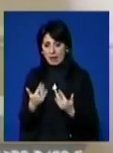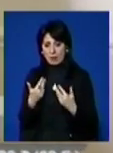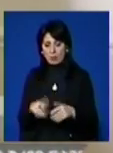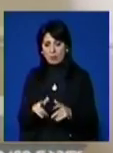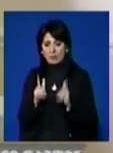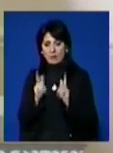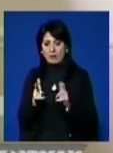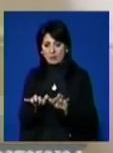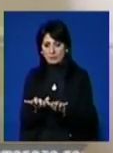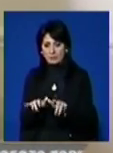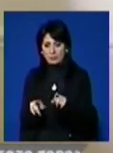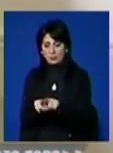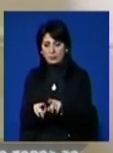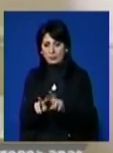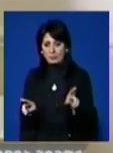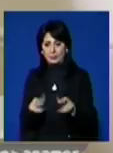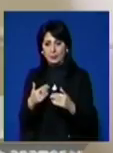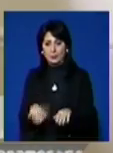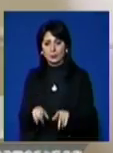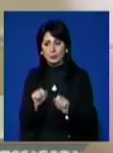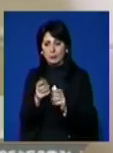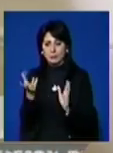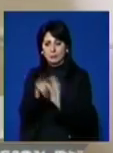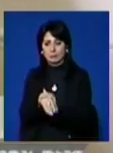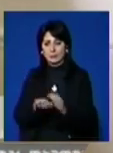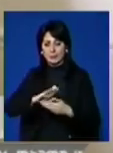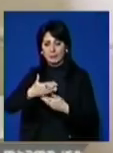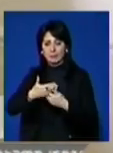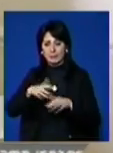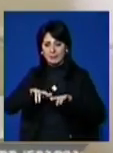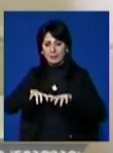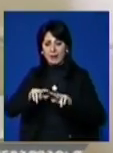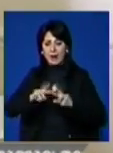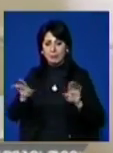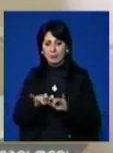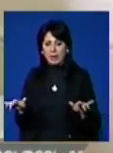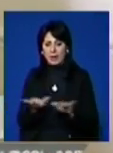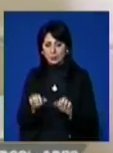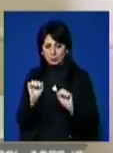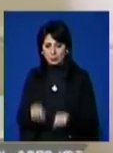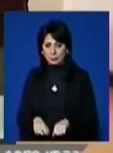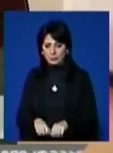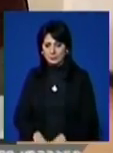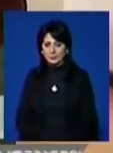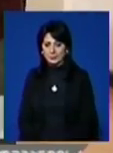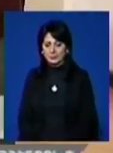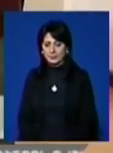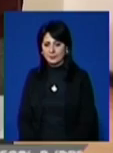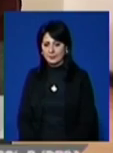უკვე ესეც კლავიშებია, ხო? ანუ შეიძლება ითქვას, რომ ლეპტოპი არის კლავიშიანი საკრავების განვითარების კიდევ ახალი ეტაპი.